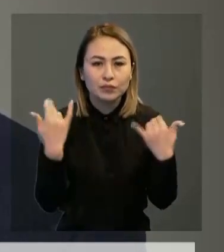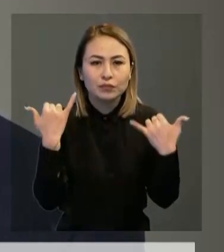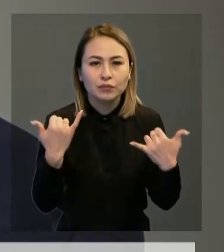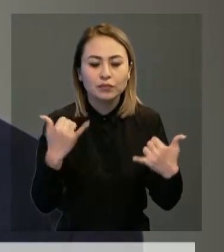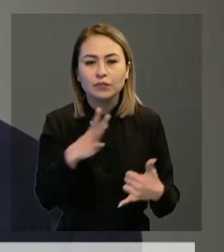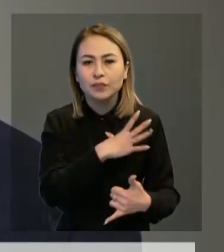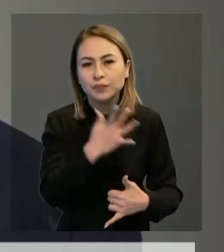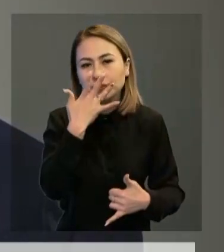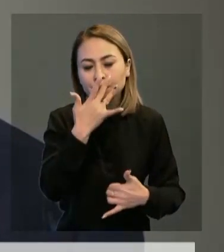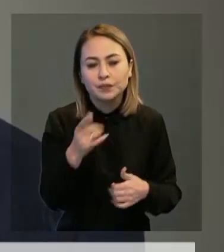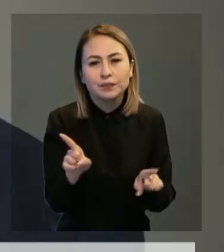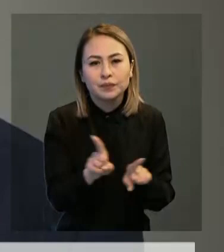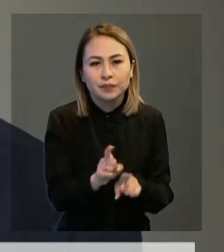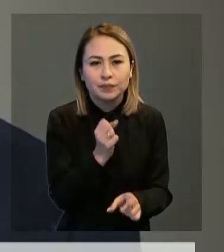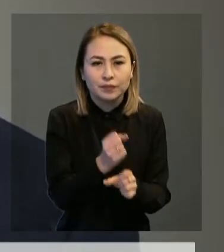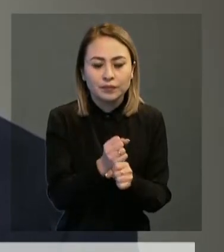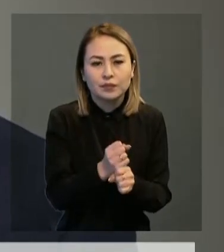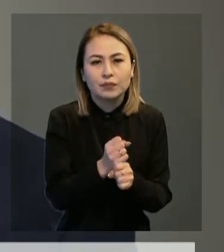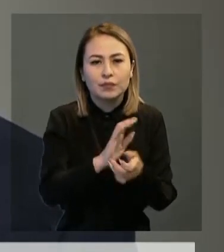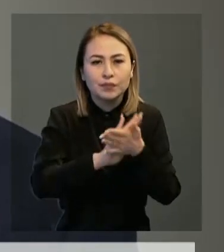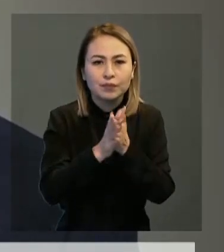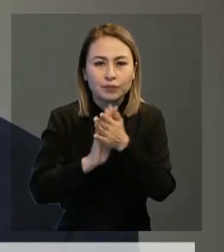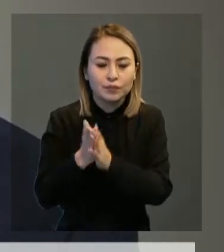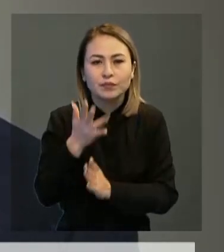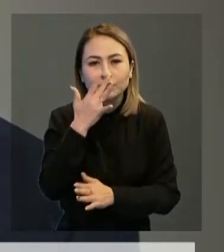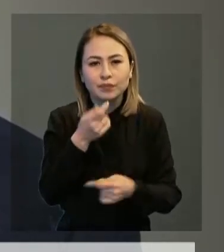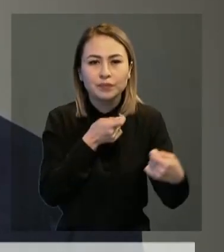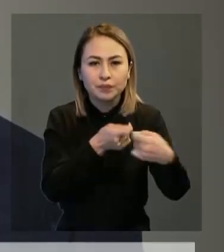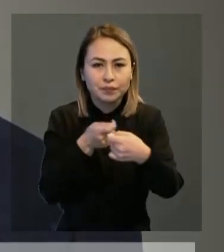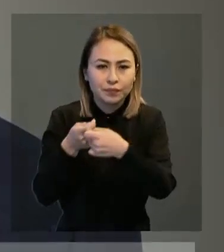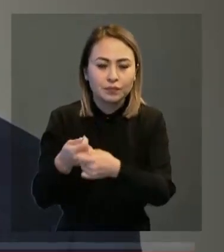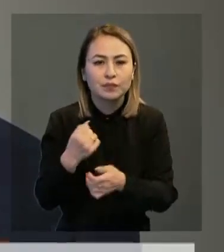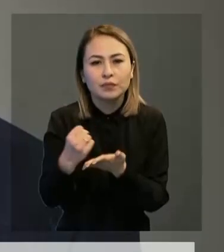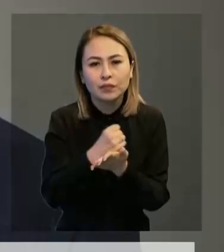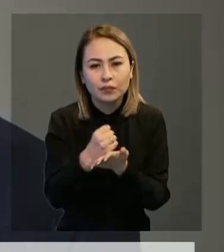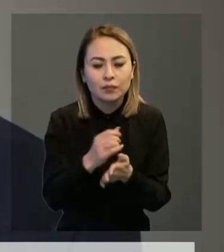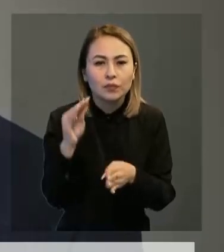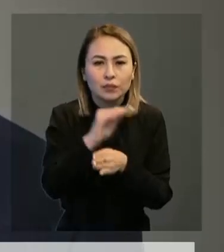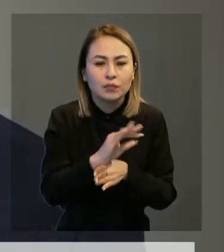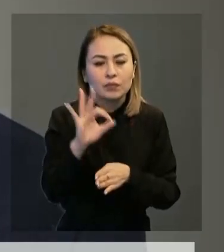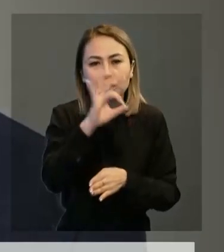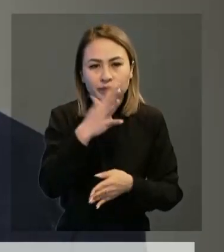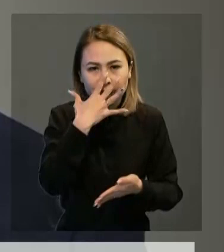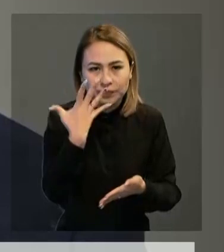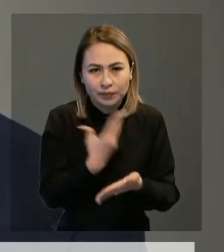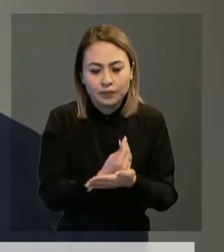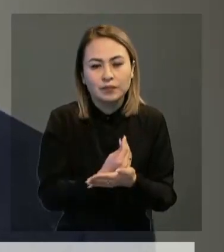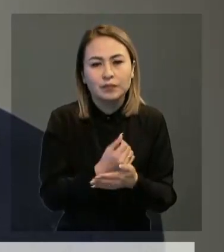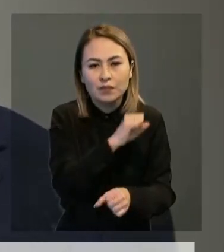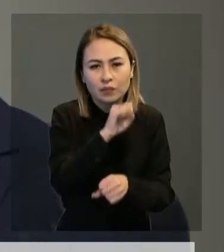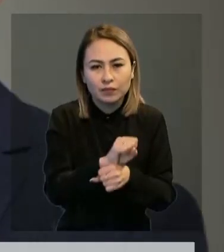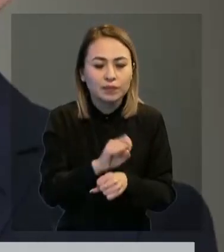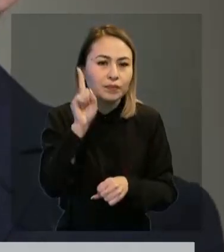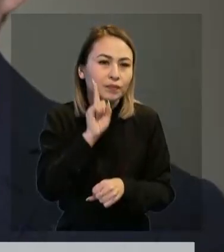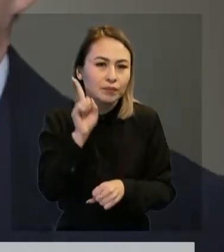біз шетелдік өндіруші компаниялармен арнайы келіссөздер жүргізіп жатырмыз. Қосалқы бөлшектер бойынша өзімізде де мониторинг